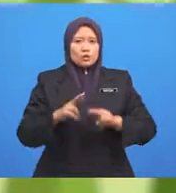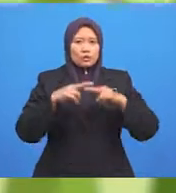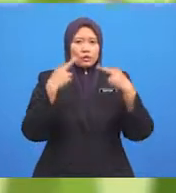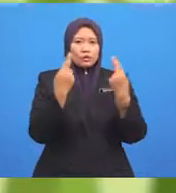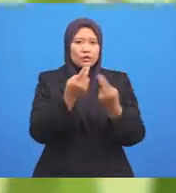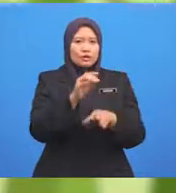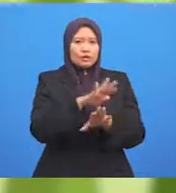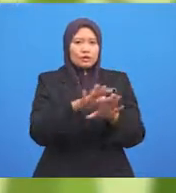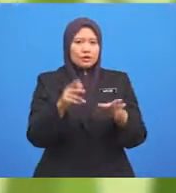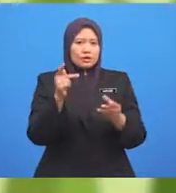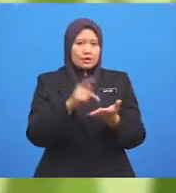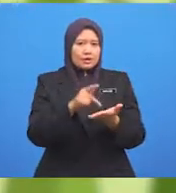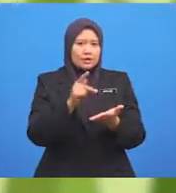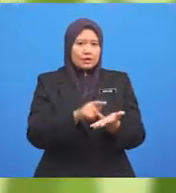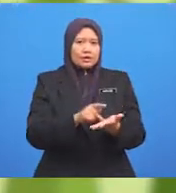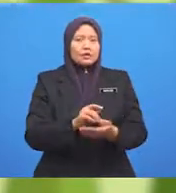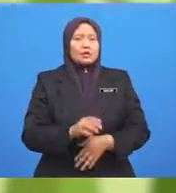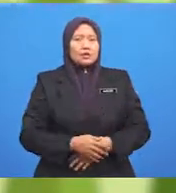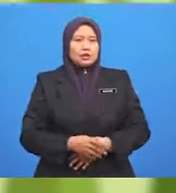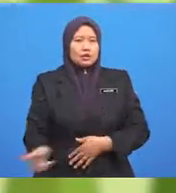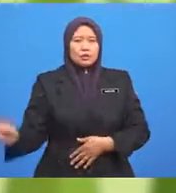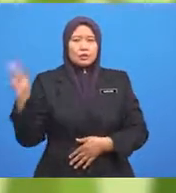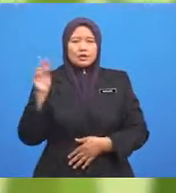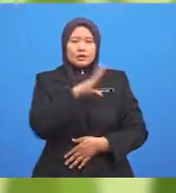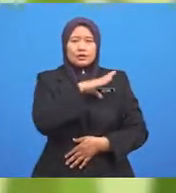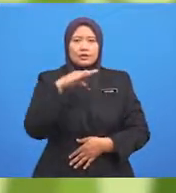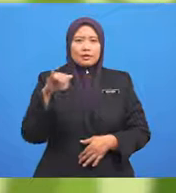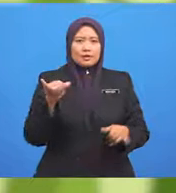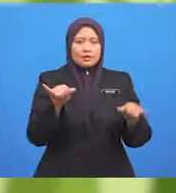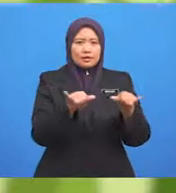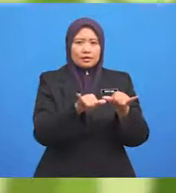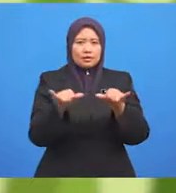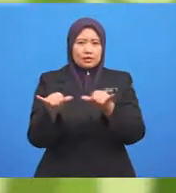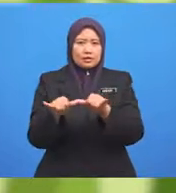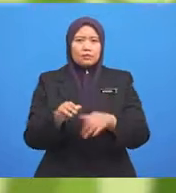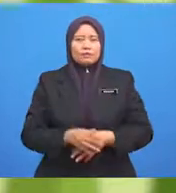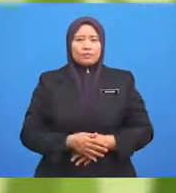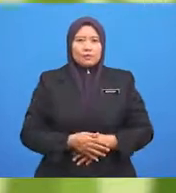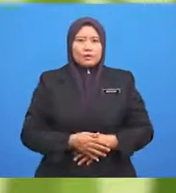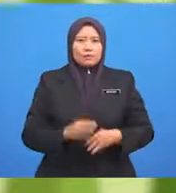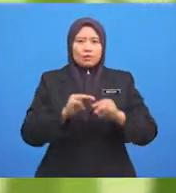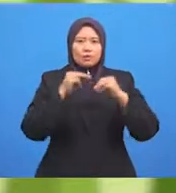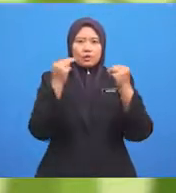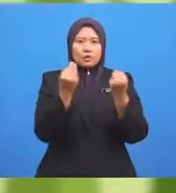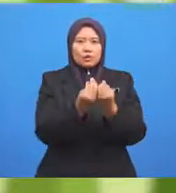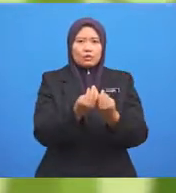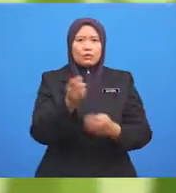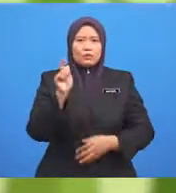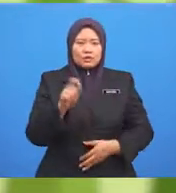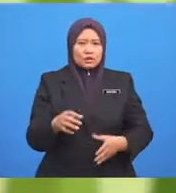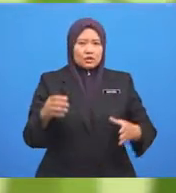kekuatan atau saiz. Masyarakat perlulah hidup bersatu padu tanpa mengira